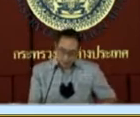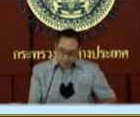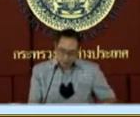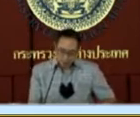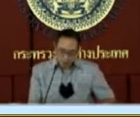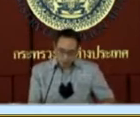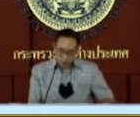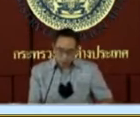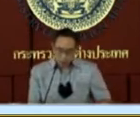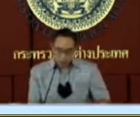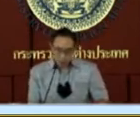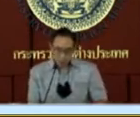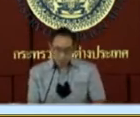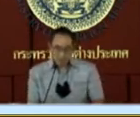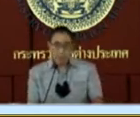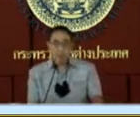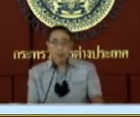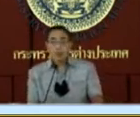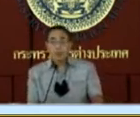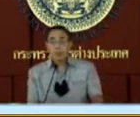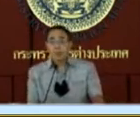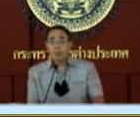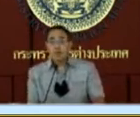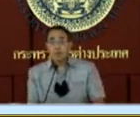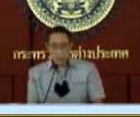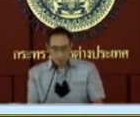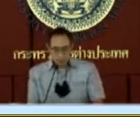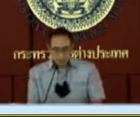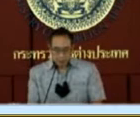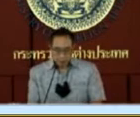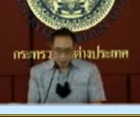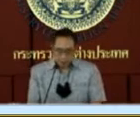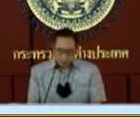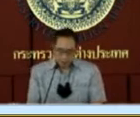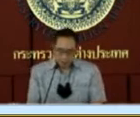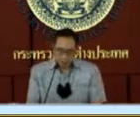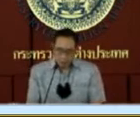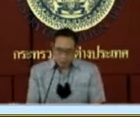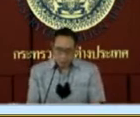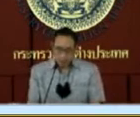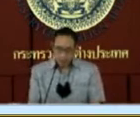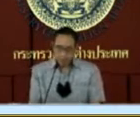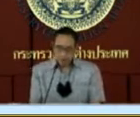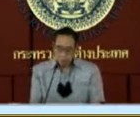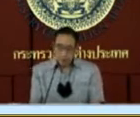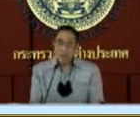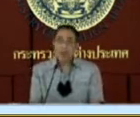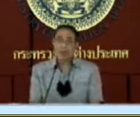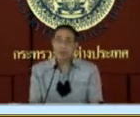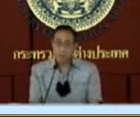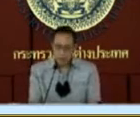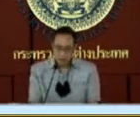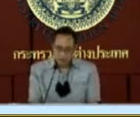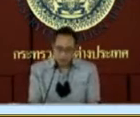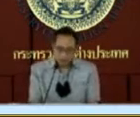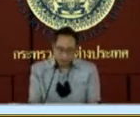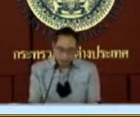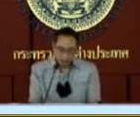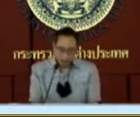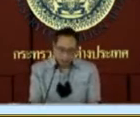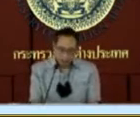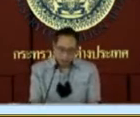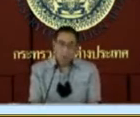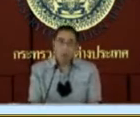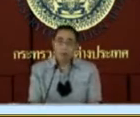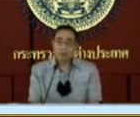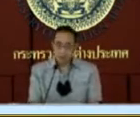าสิทธิมนุษยชนอย่างต่อเนื่องต่อไปนะครับในวันพรุ่งนี้ครับจะเป็นการรับรองรายงาน UPR นะครับและจะมีการ